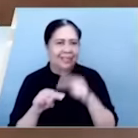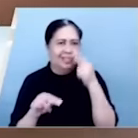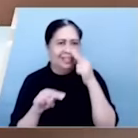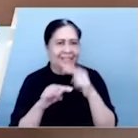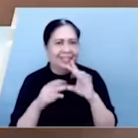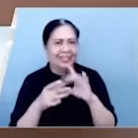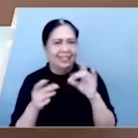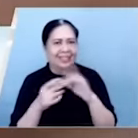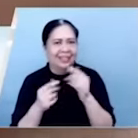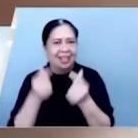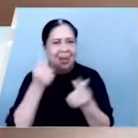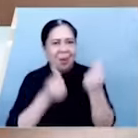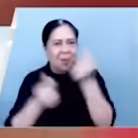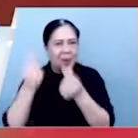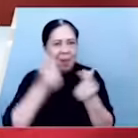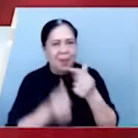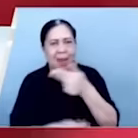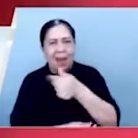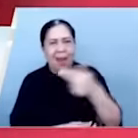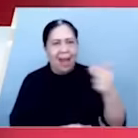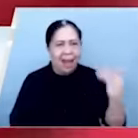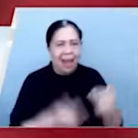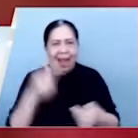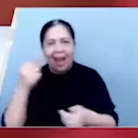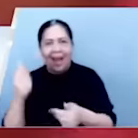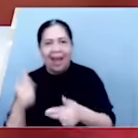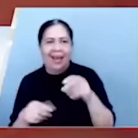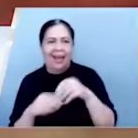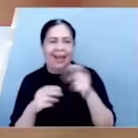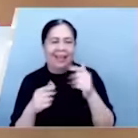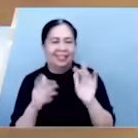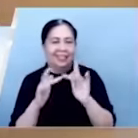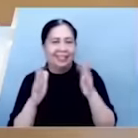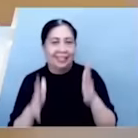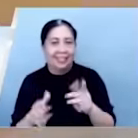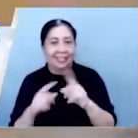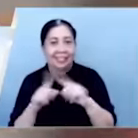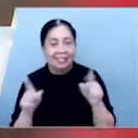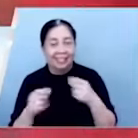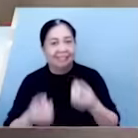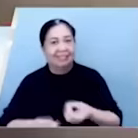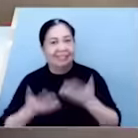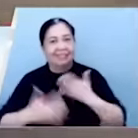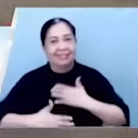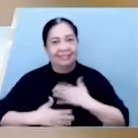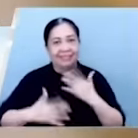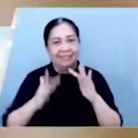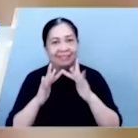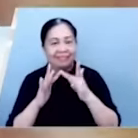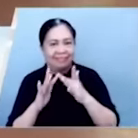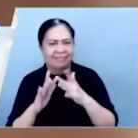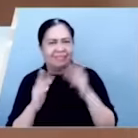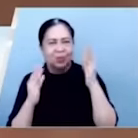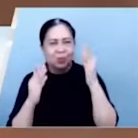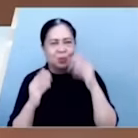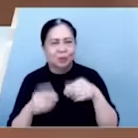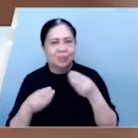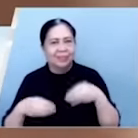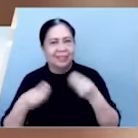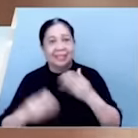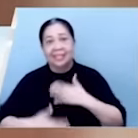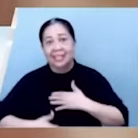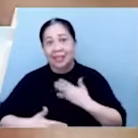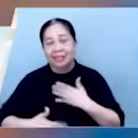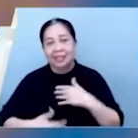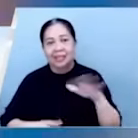heart at haha reacts mula sa netizens. Pero bukod sa paghahatid ng tuwa online, ang target daw na mapasaya ni Lola ay ang